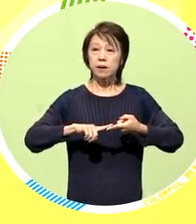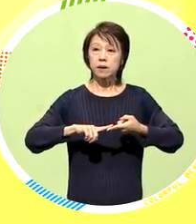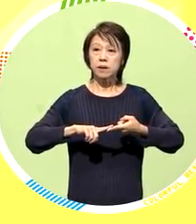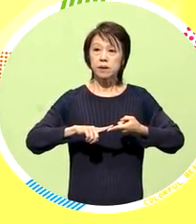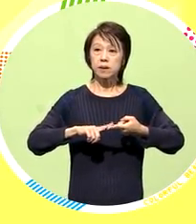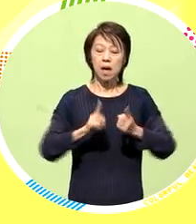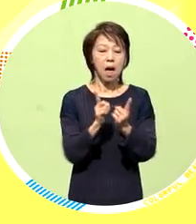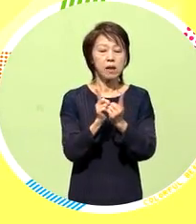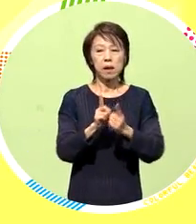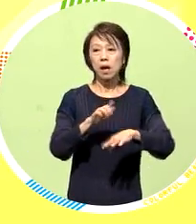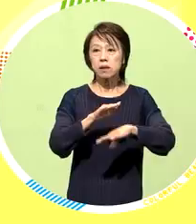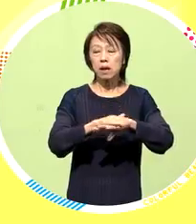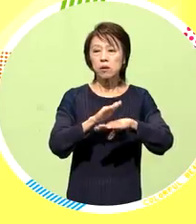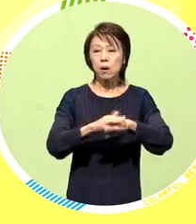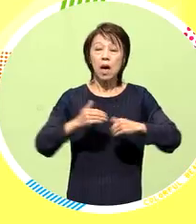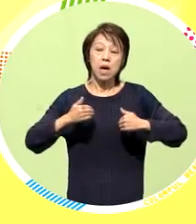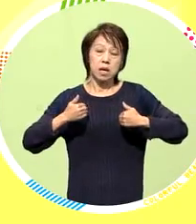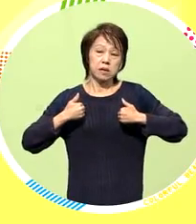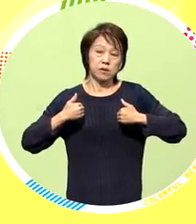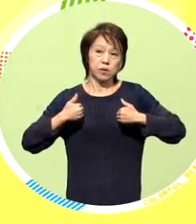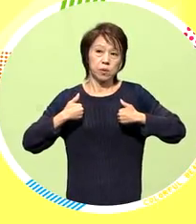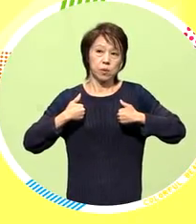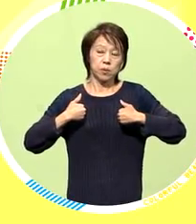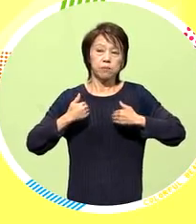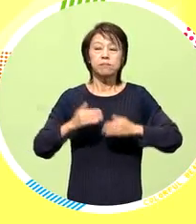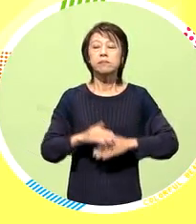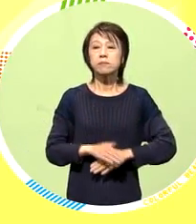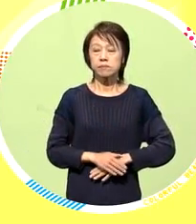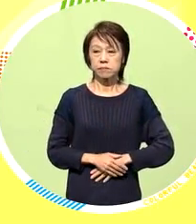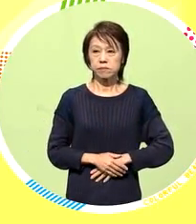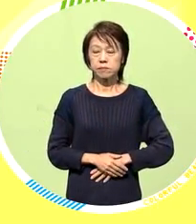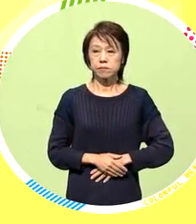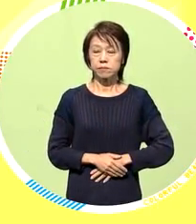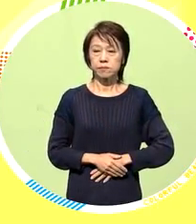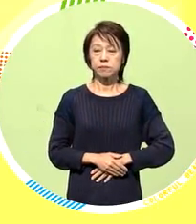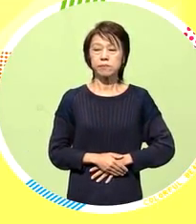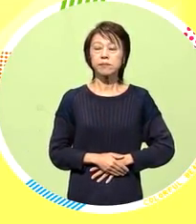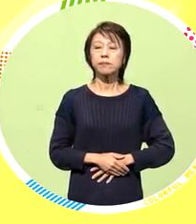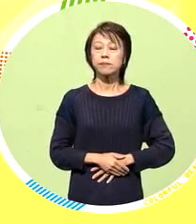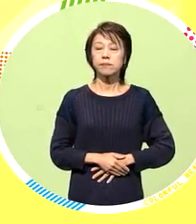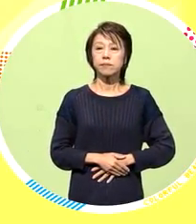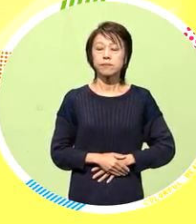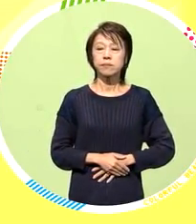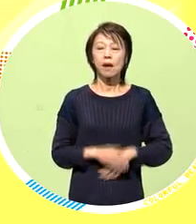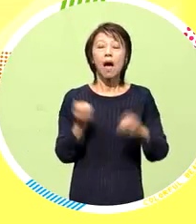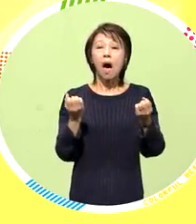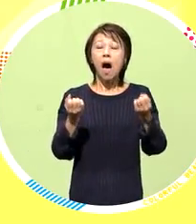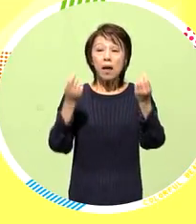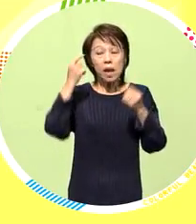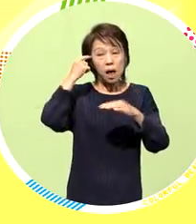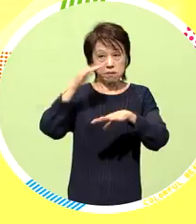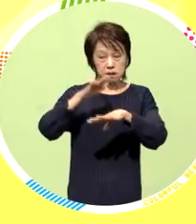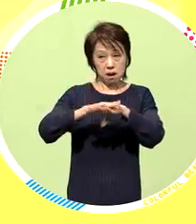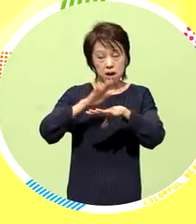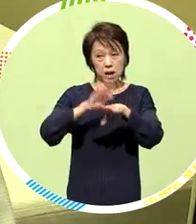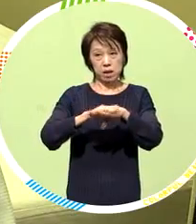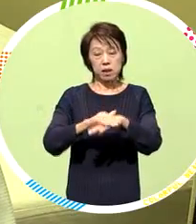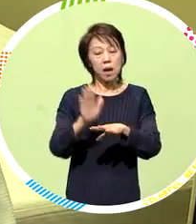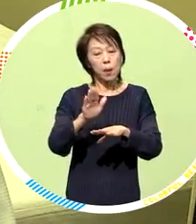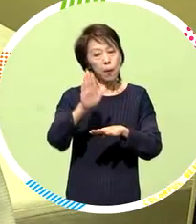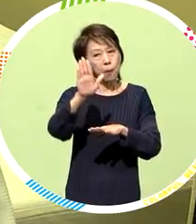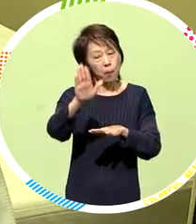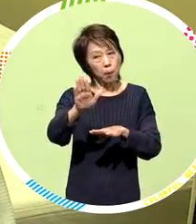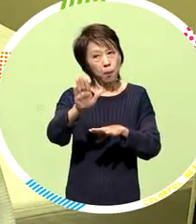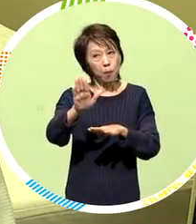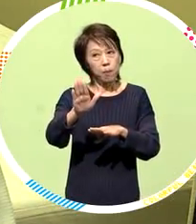対策が必要という部分に位置づけられていますまあ新しい考え方で今後です